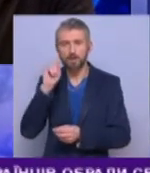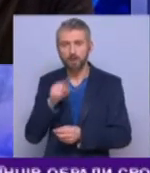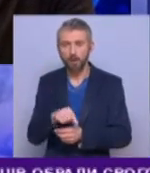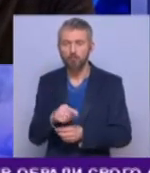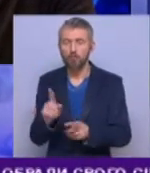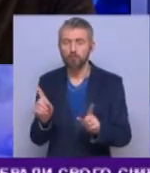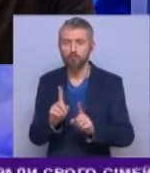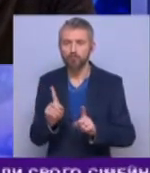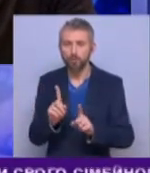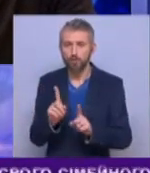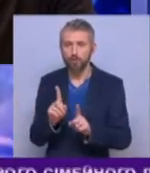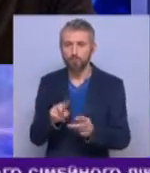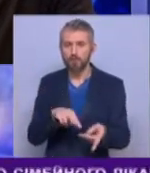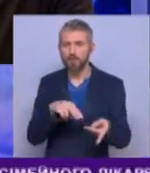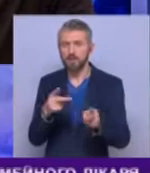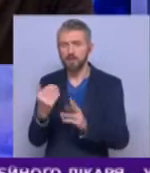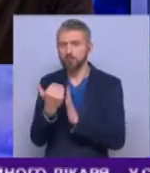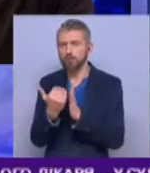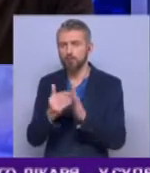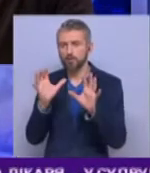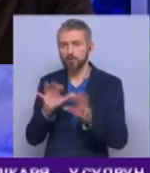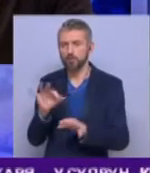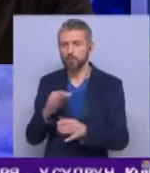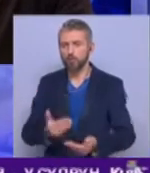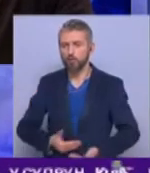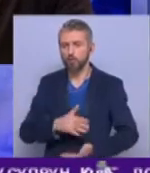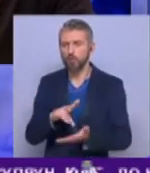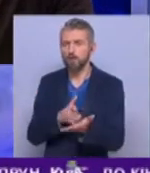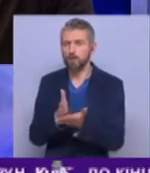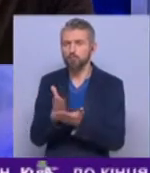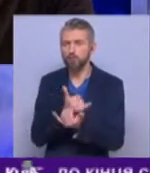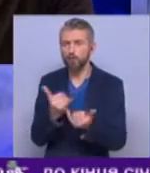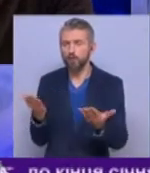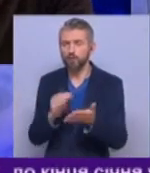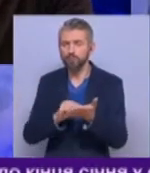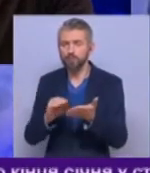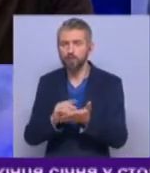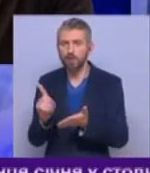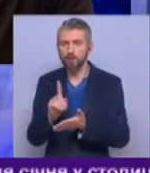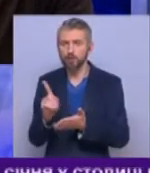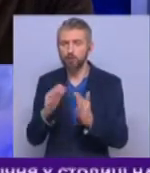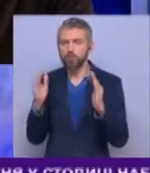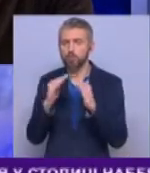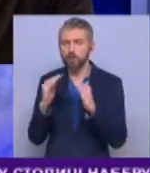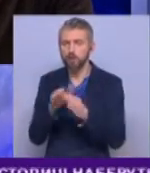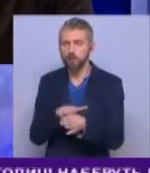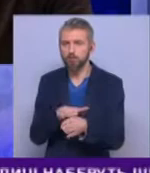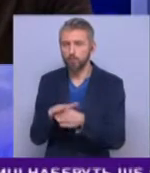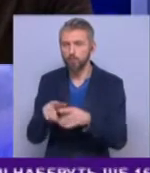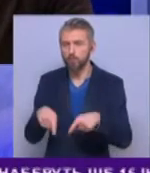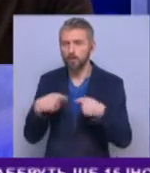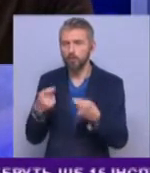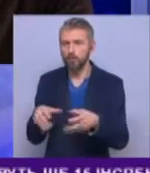що перехідні положення закону про житлово-комунальні послуги, якими говориться про те, що будинки повністю